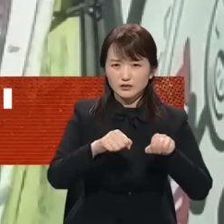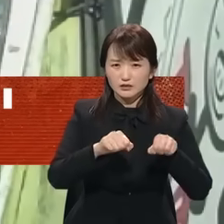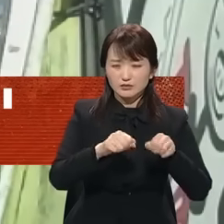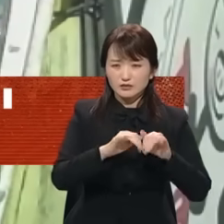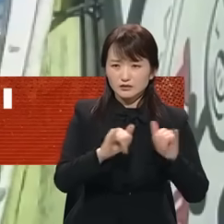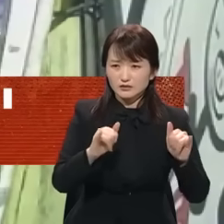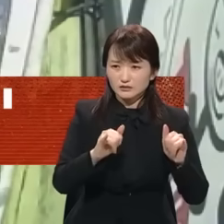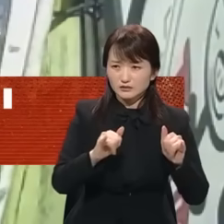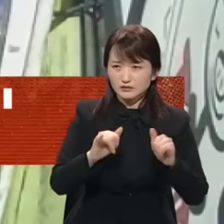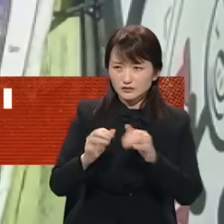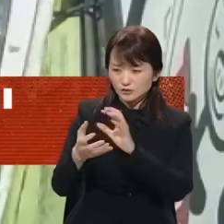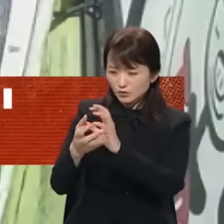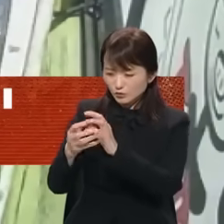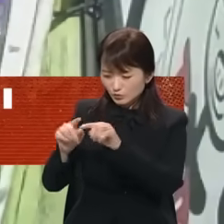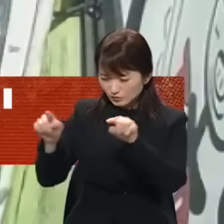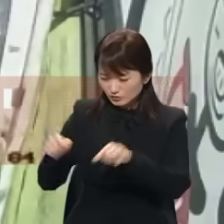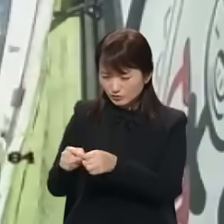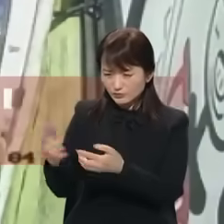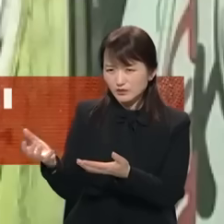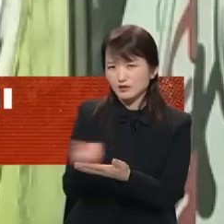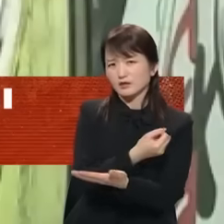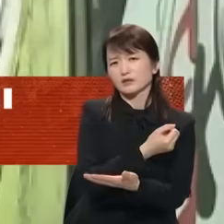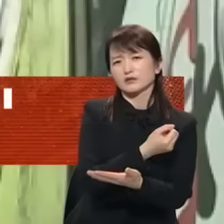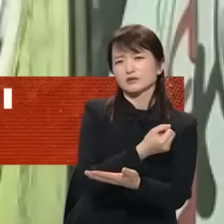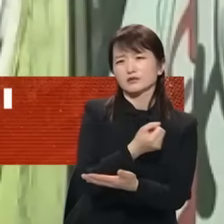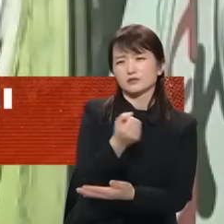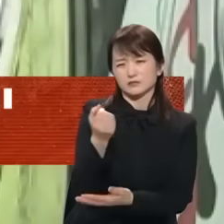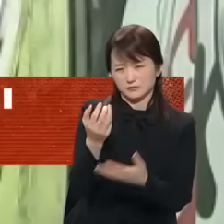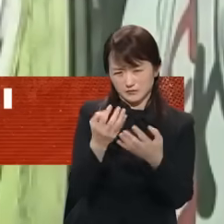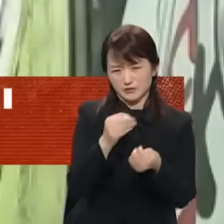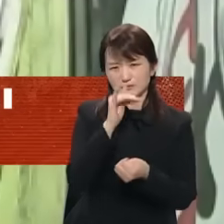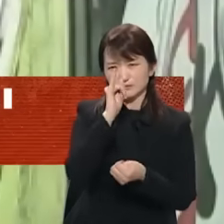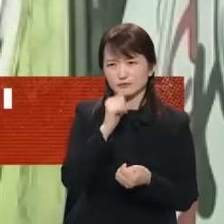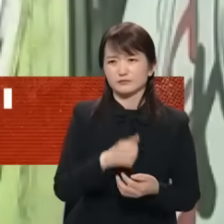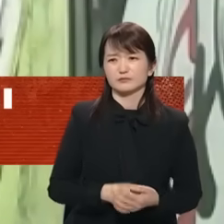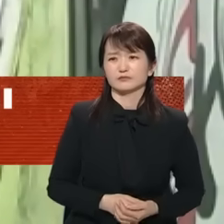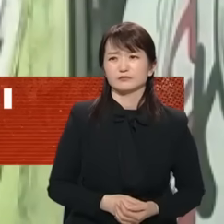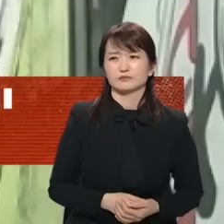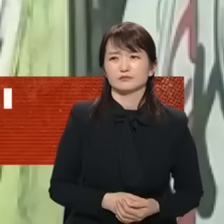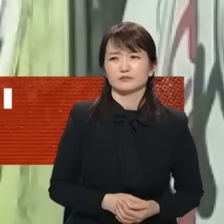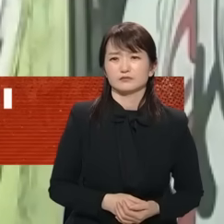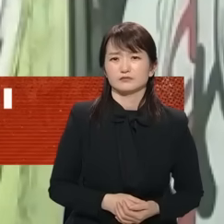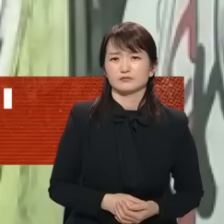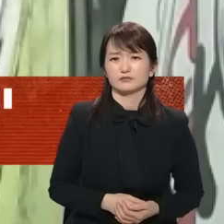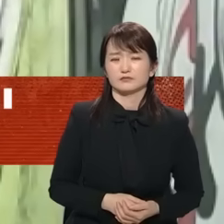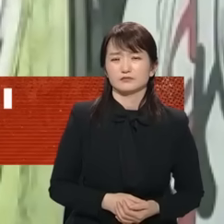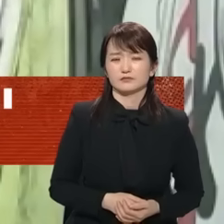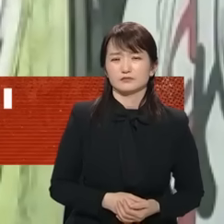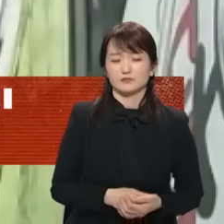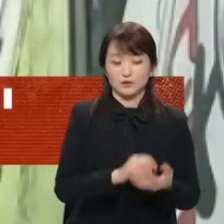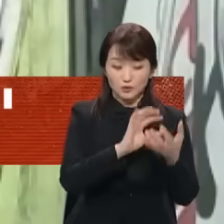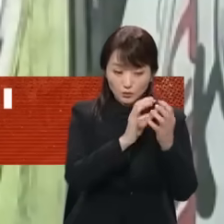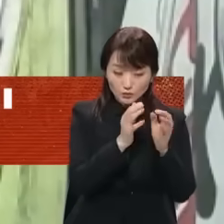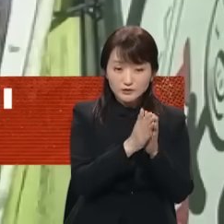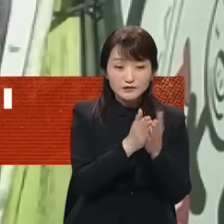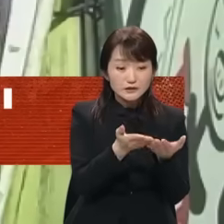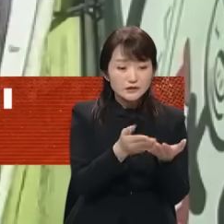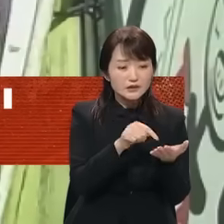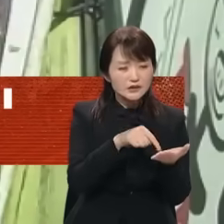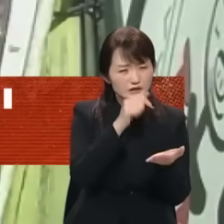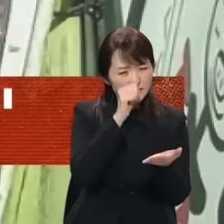이런 일들이 정말 그 아주 비비자 하는데요 꽃이나 책이나 이런 것들은 전혀 재가